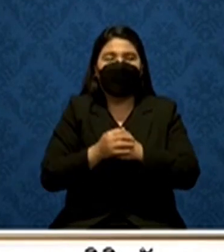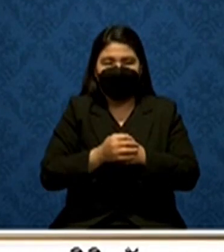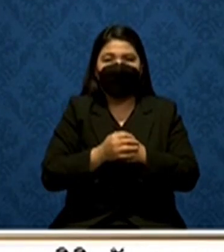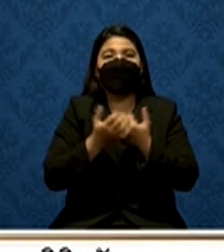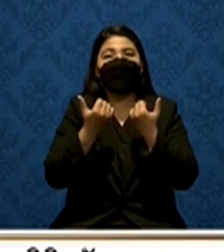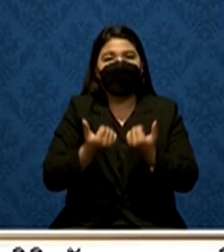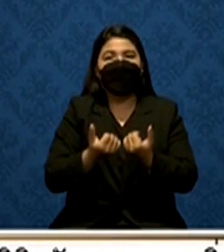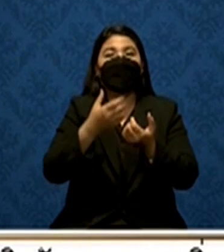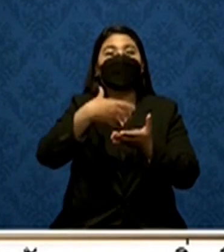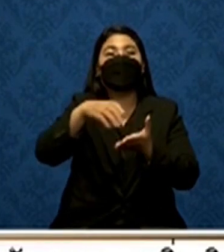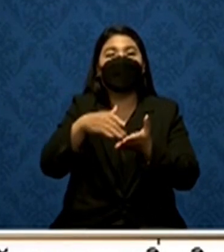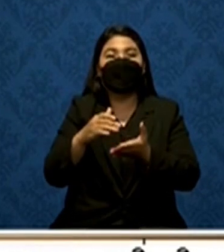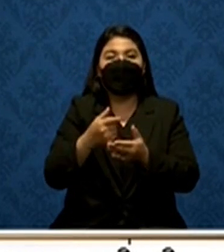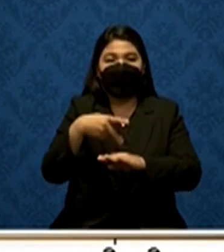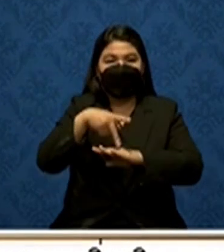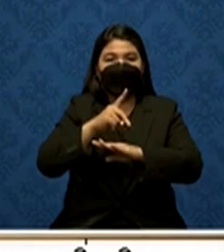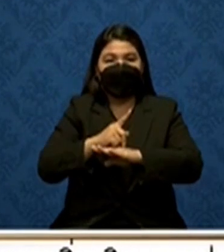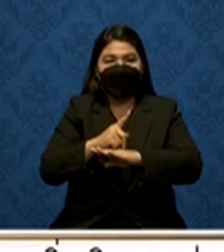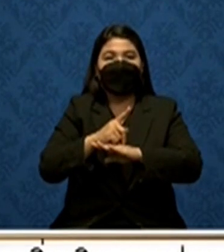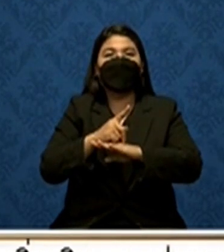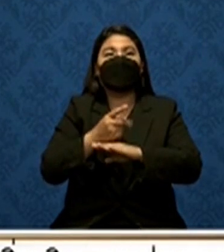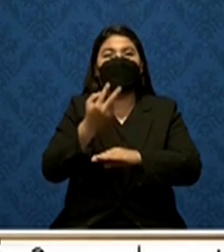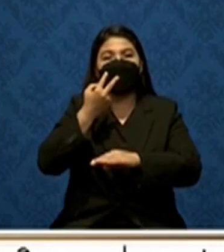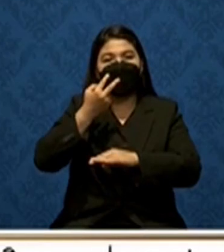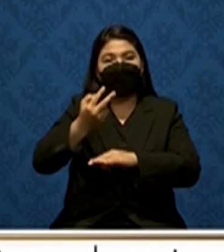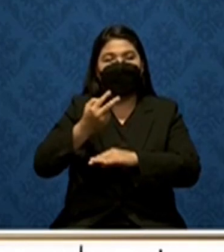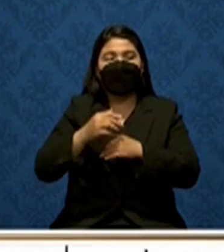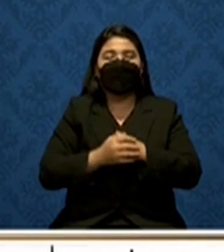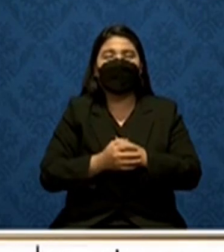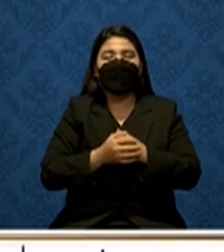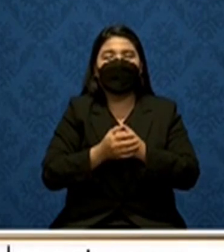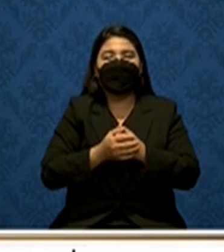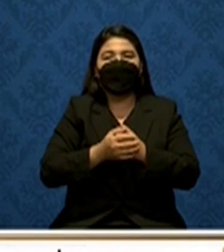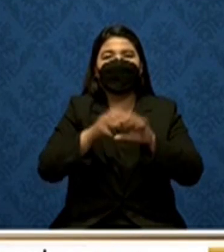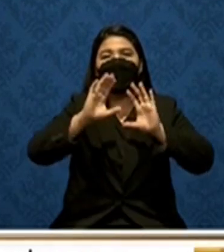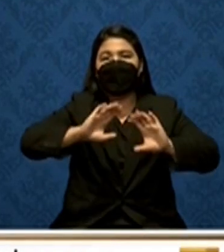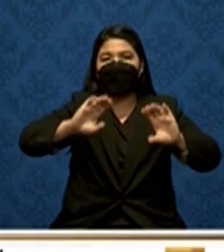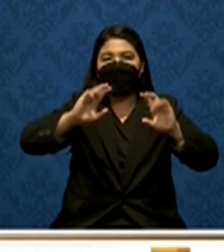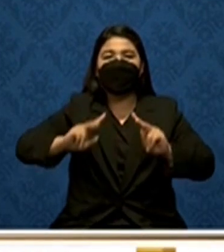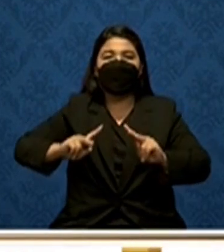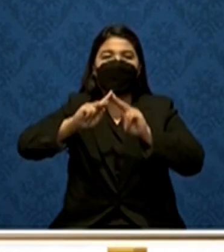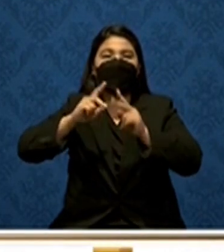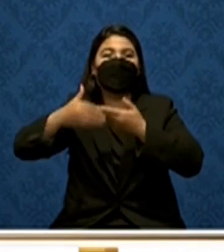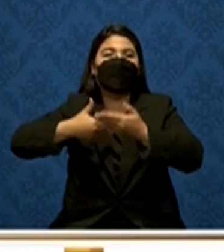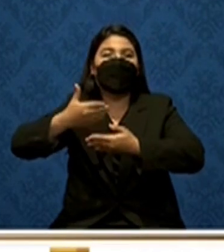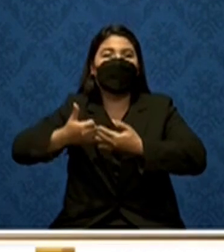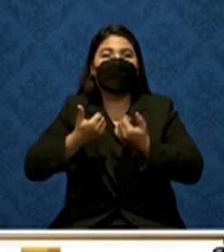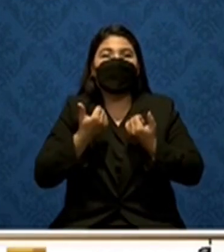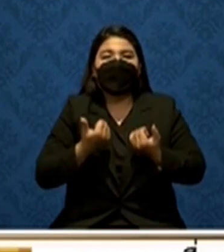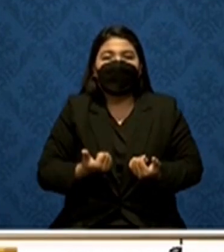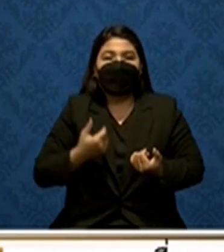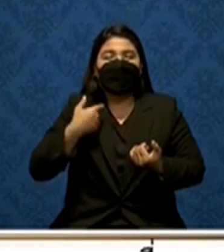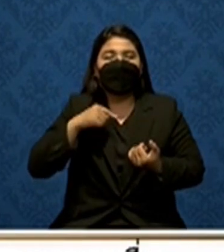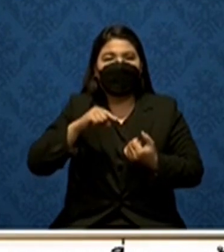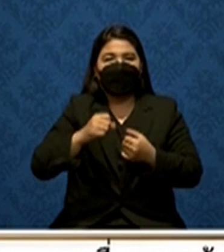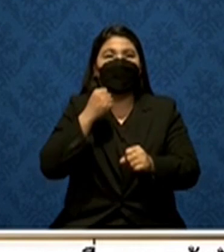ที่จะกราบเรีนต่อท่ประทานเพื่อได้เห็นภาพว่ารัฐบาลแล้วก็สูงพานิศได้ตอ